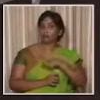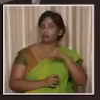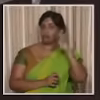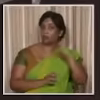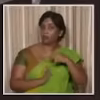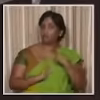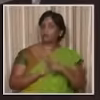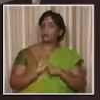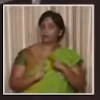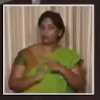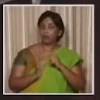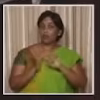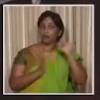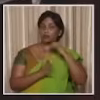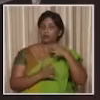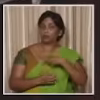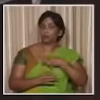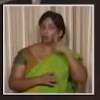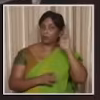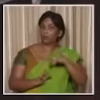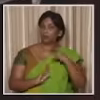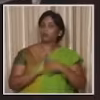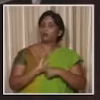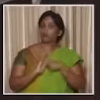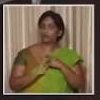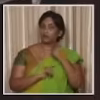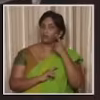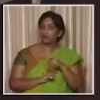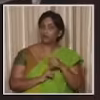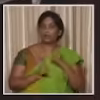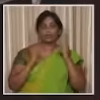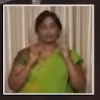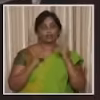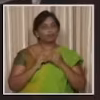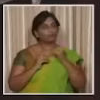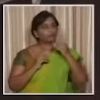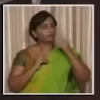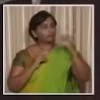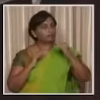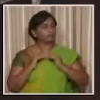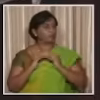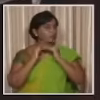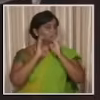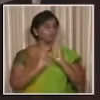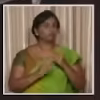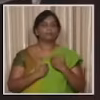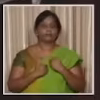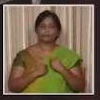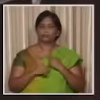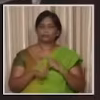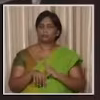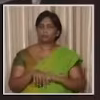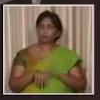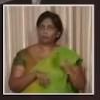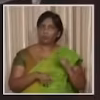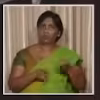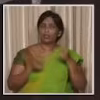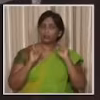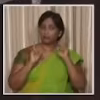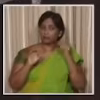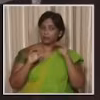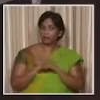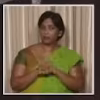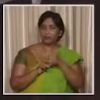රටක් අපි ආසියානු පදක්කම් දිනපු රටක් ඒ නිසා ක්‍රීඩාවේ යන්න පුළුවන් ඉහළටම ගියපු රටක් හැබැයි අවාසනාවට මේ ක්‍රීඩාවට